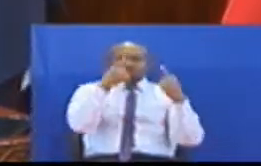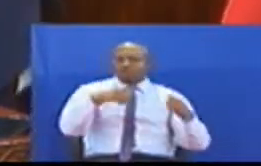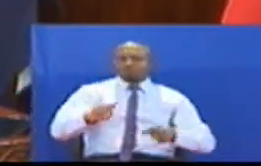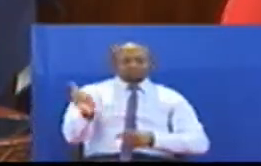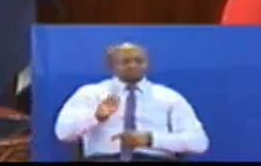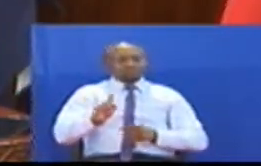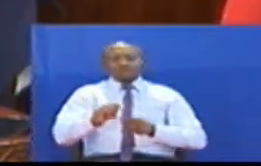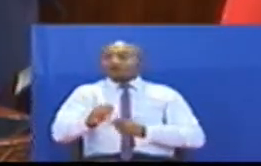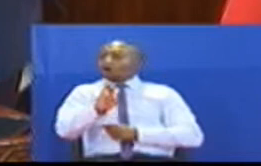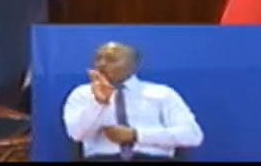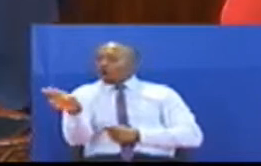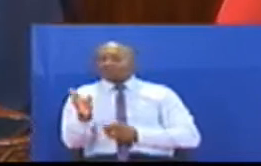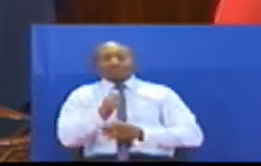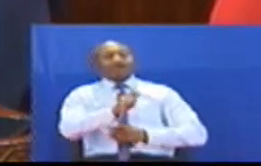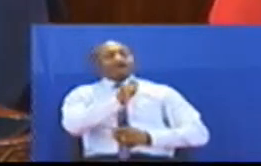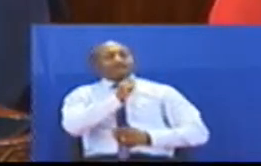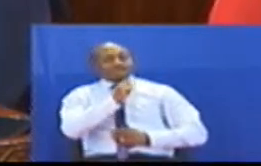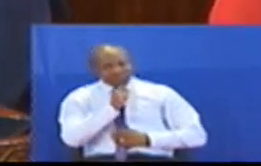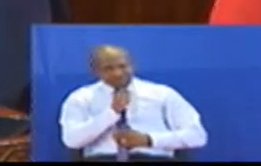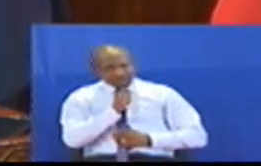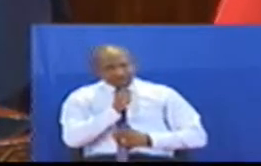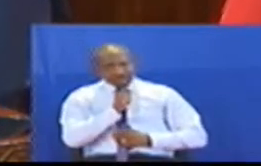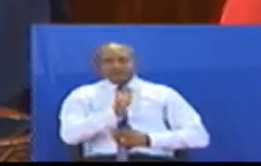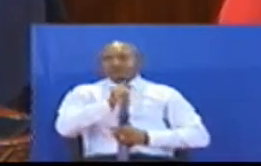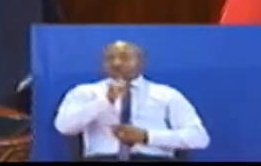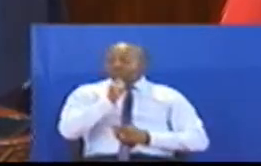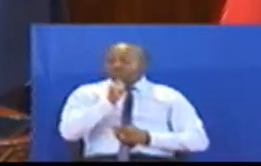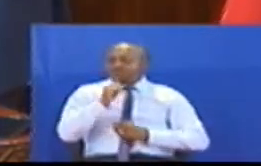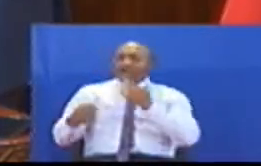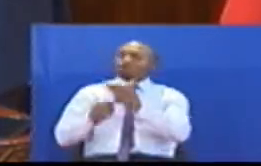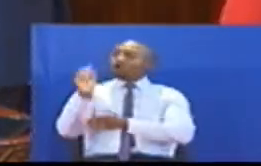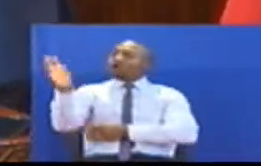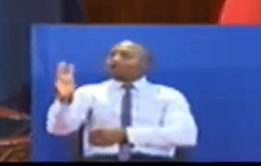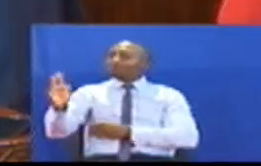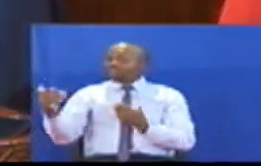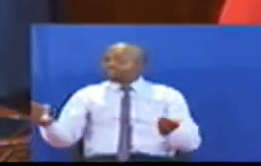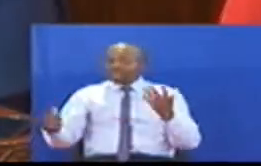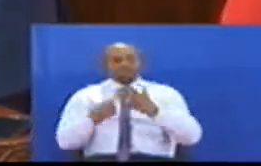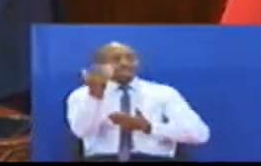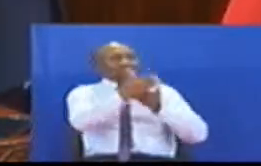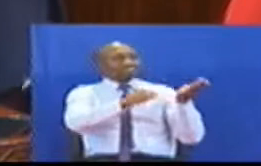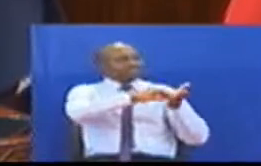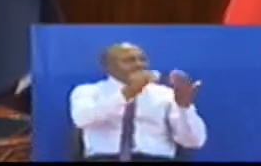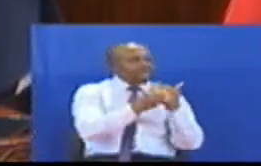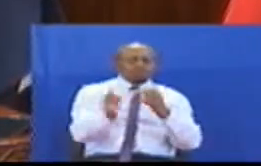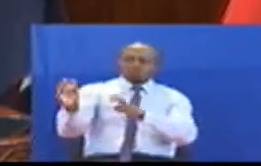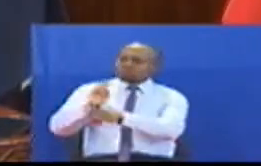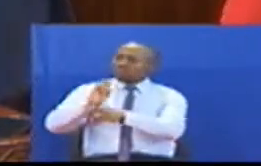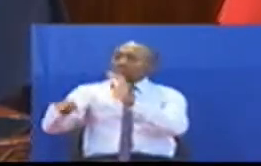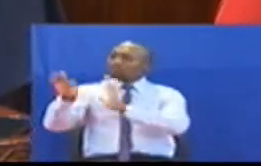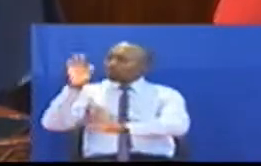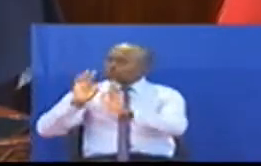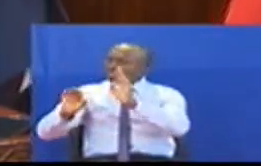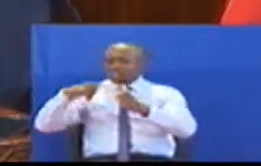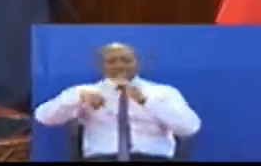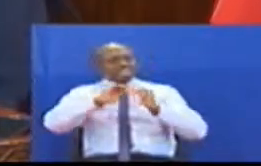lefa. Wanataka lefa. Sasa huyu lefa anatoka wapi? Atatoka nchi gani lefa atakayesimamia uchaguzi? Mbona kwenye chama